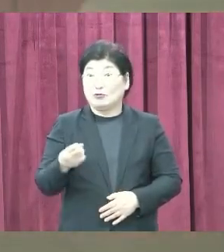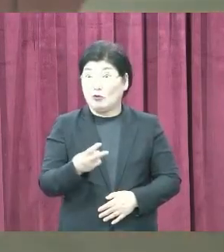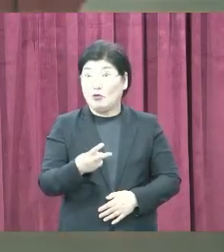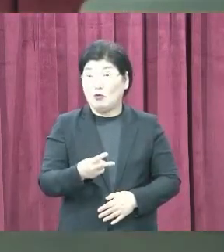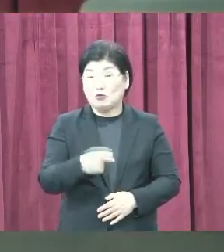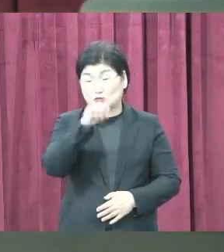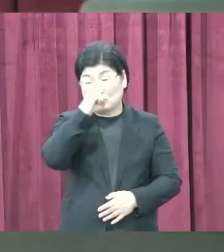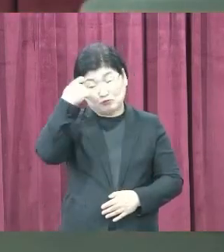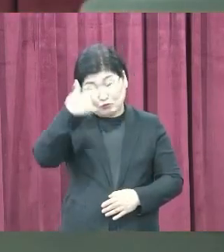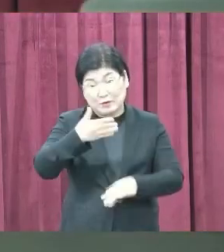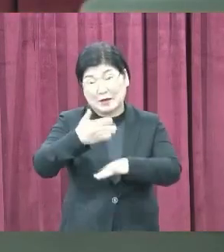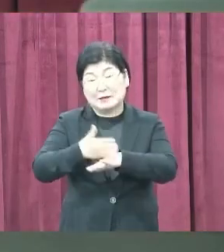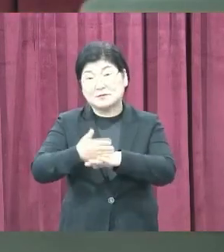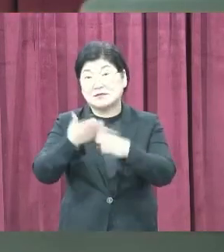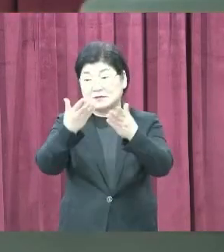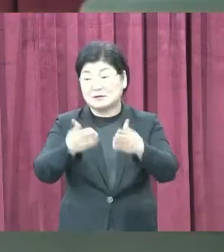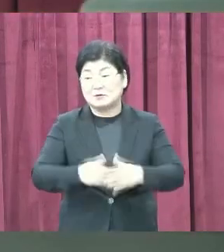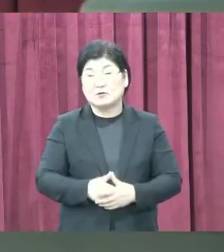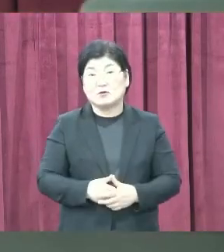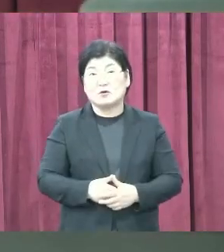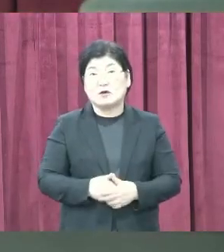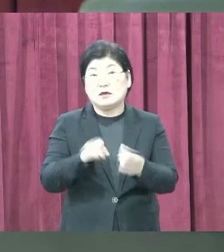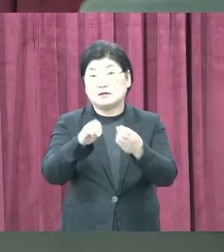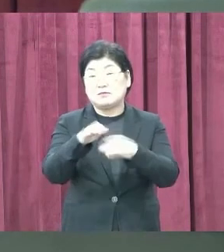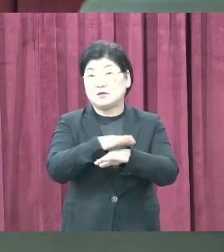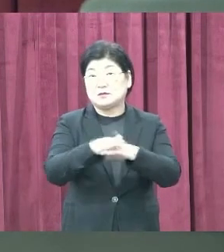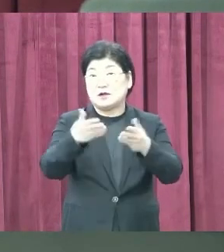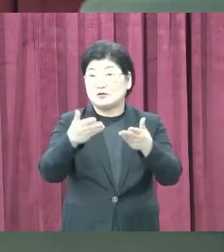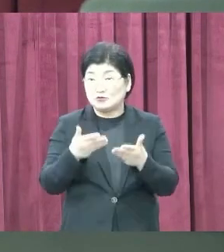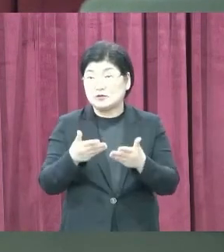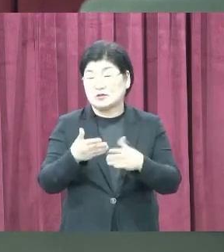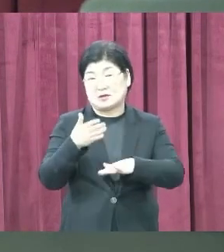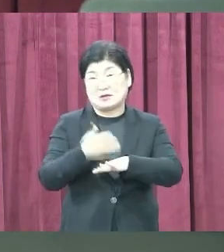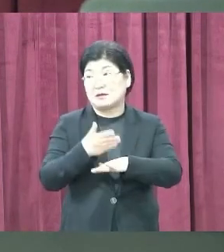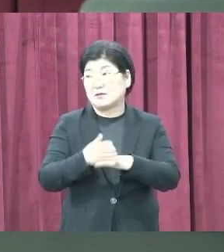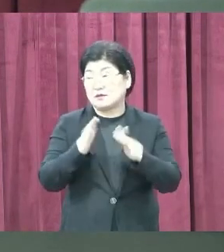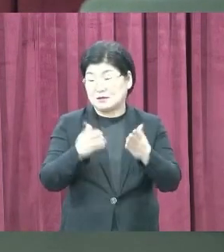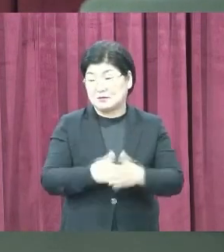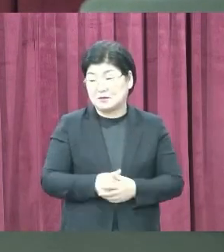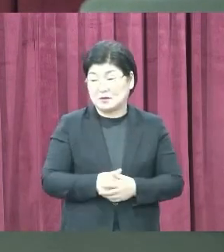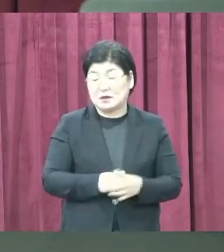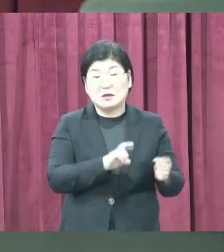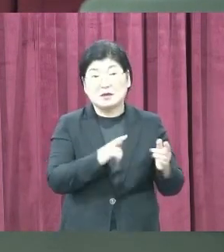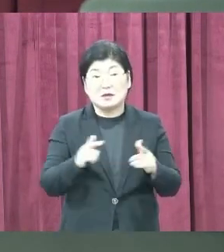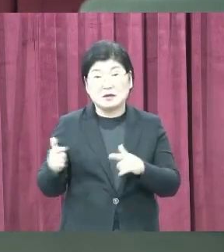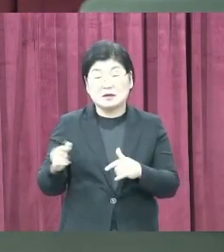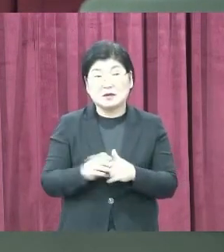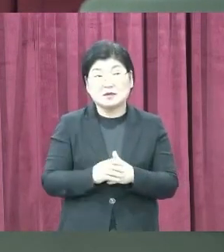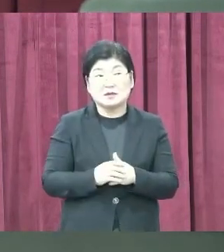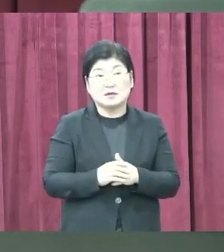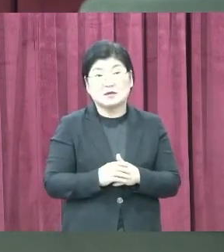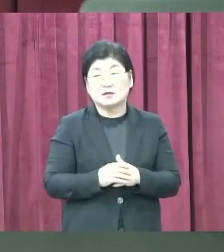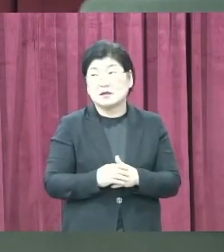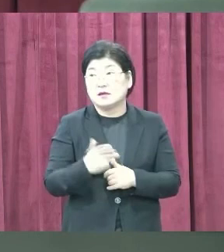좋은 질문 주셔서 감사드리고요. 또 우리 답변을 잘해주신 호순이 가장님께 감사드립니다. 여러 가지 이런 대규모